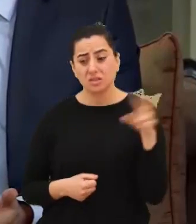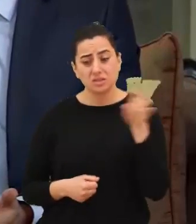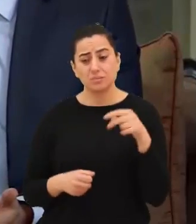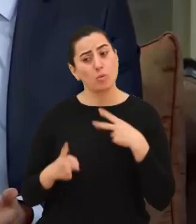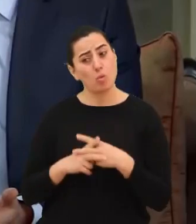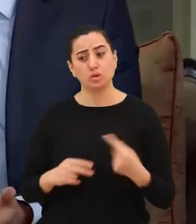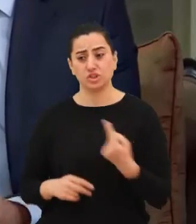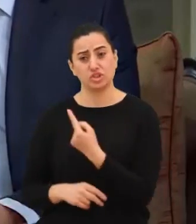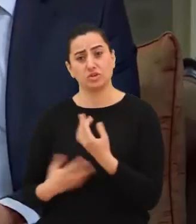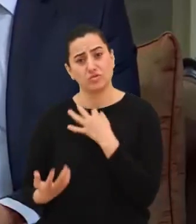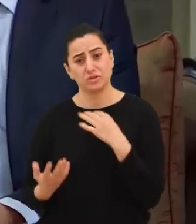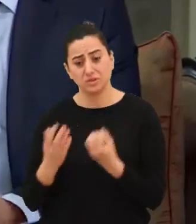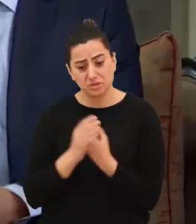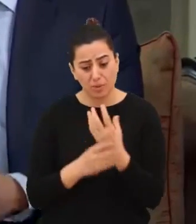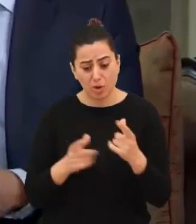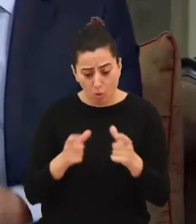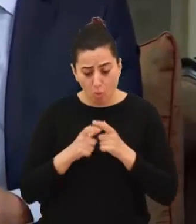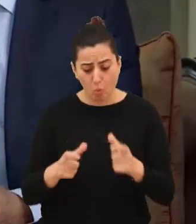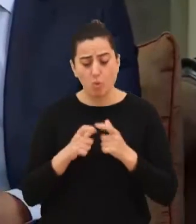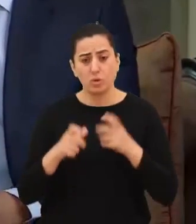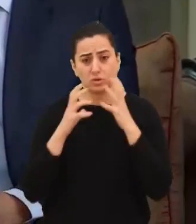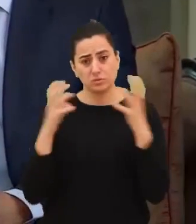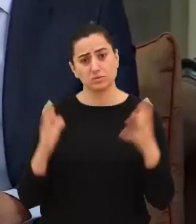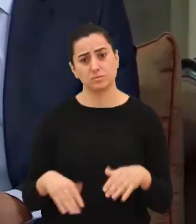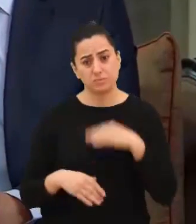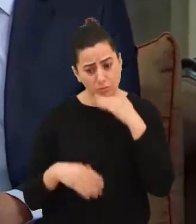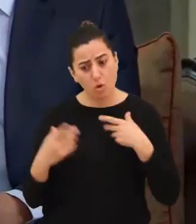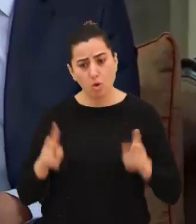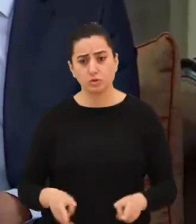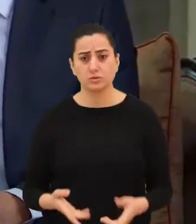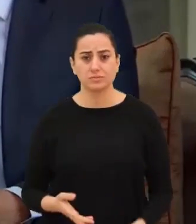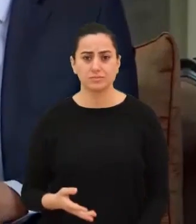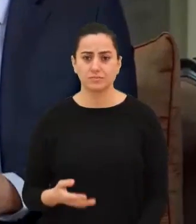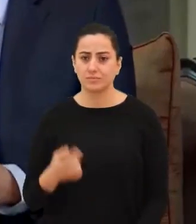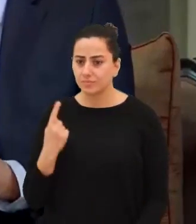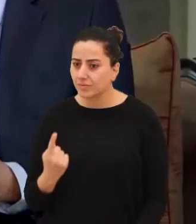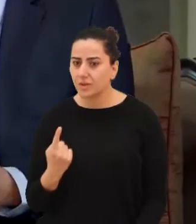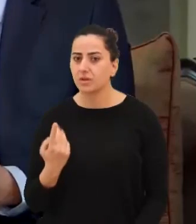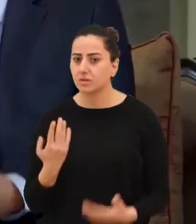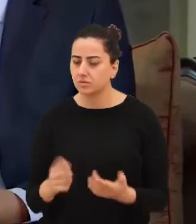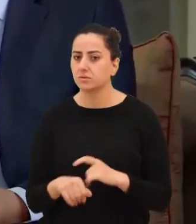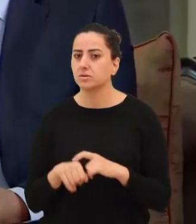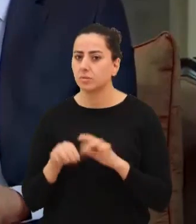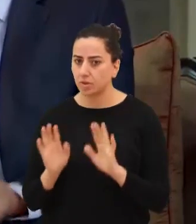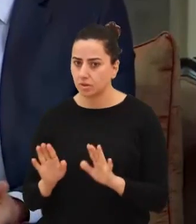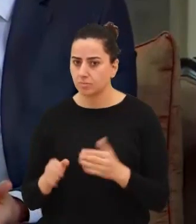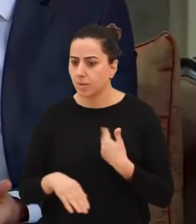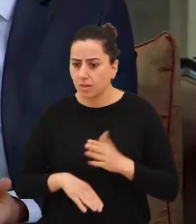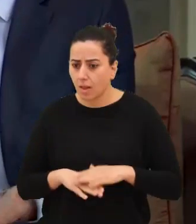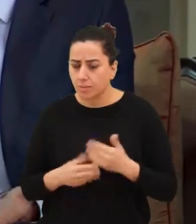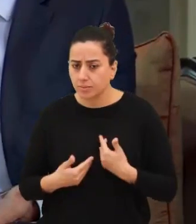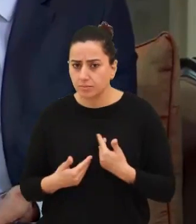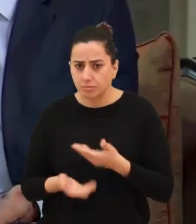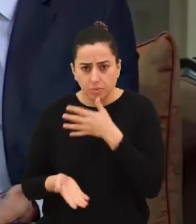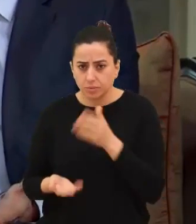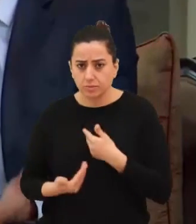polise vereceğim artık ya. Ya sabahtan beri bir tanesi tatlı bir tanesi tuzlu dayayıp duruyor. Öleceğim ya. Ya bir tanem Allah aşkına biraz sakin olur musun? Ben ne yapayım ya?